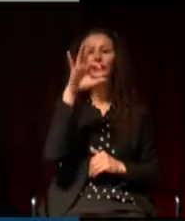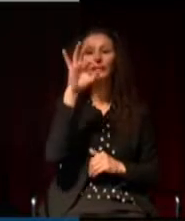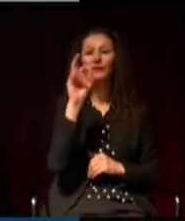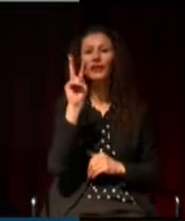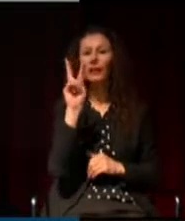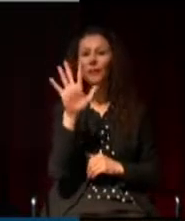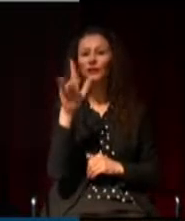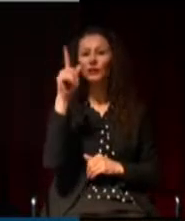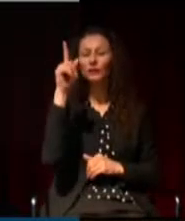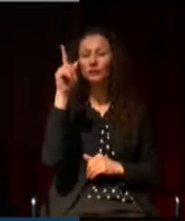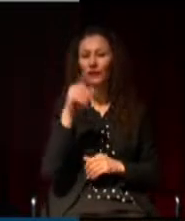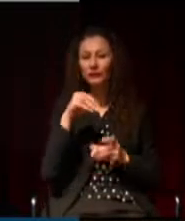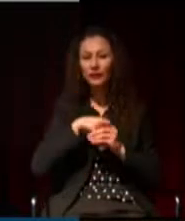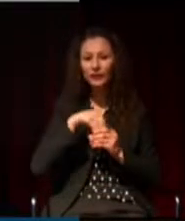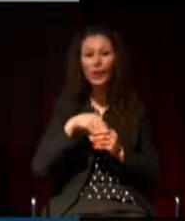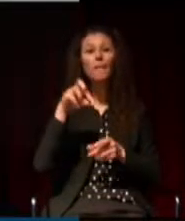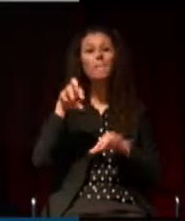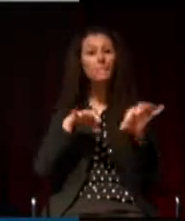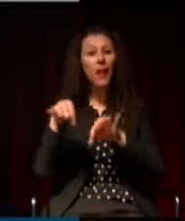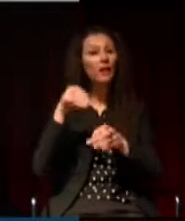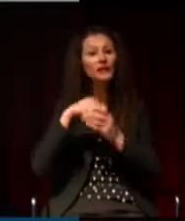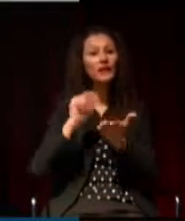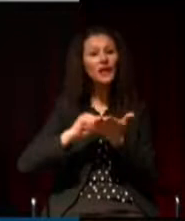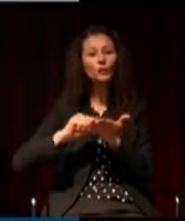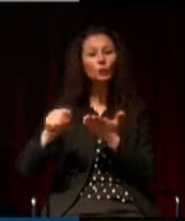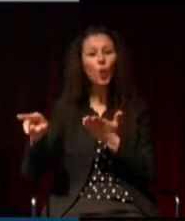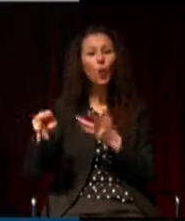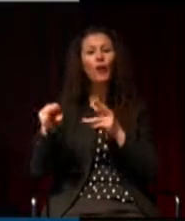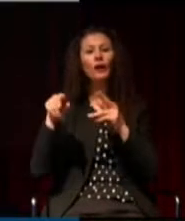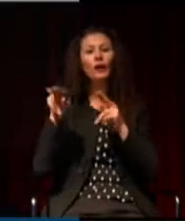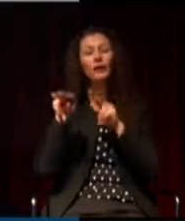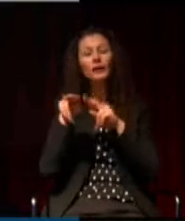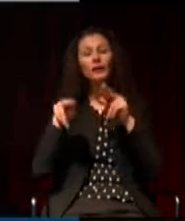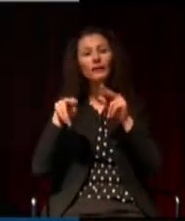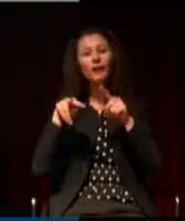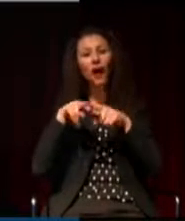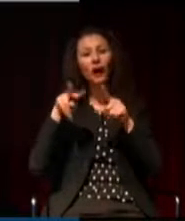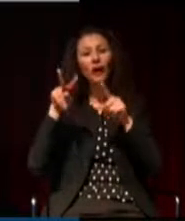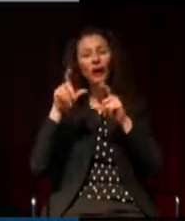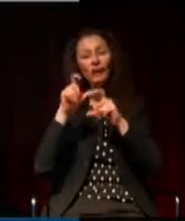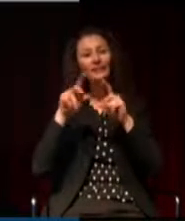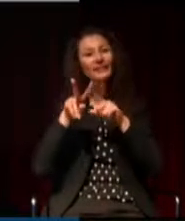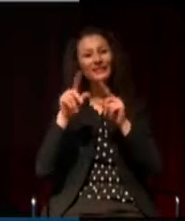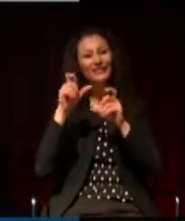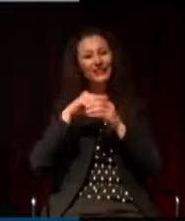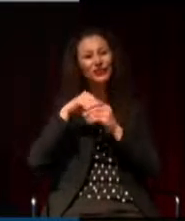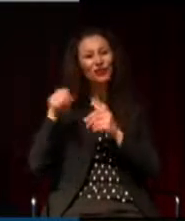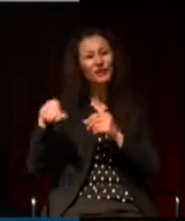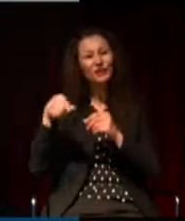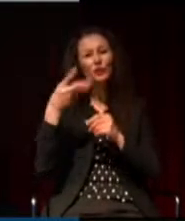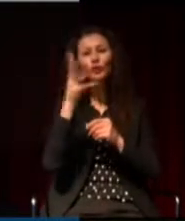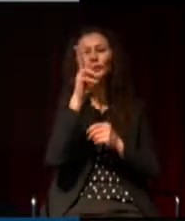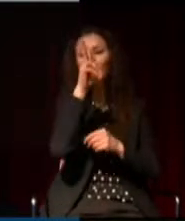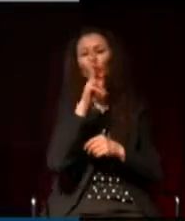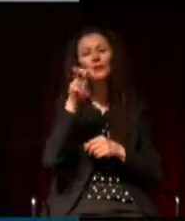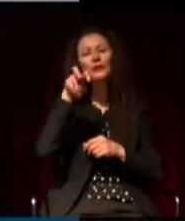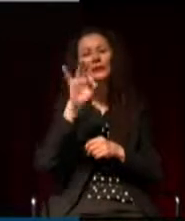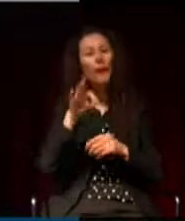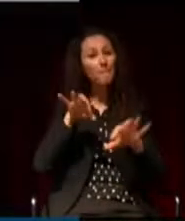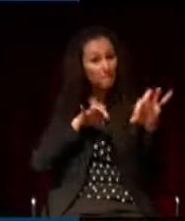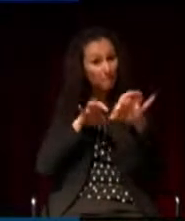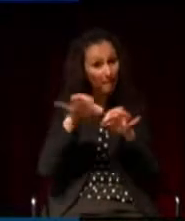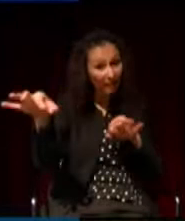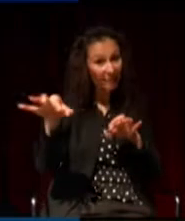0 ve 25 taksı var. Plan üzerinde yazan KAKS 2 emsali var. Yani bu planın tariflediği 3280 metrekare